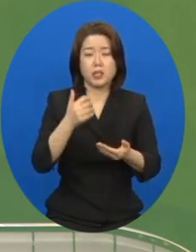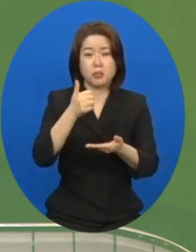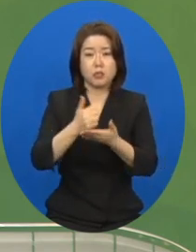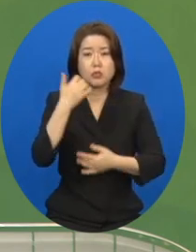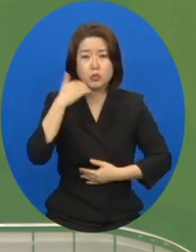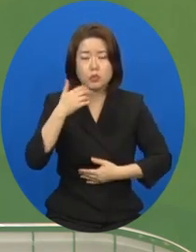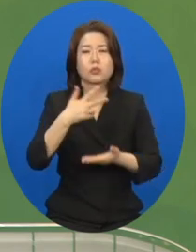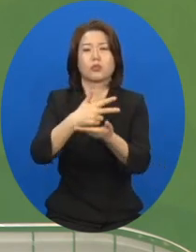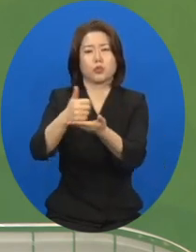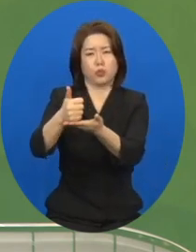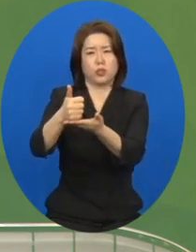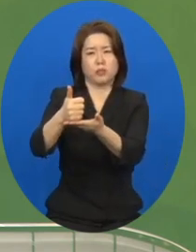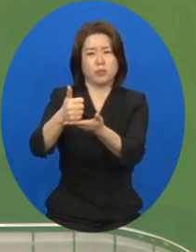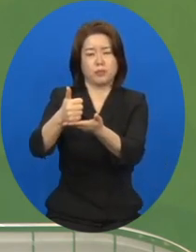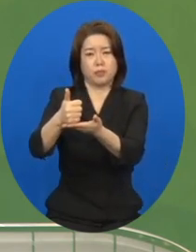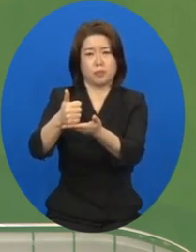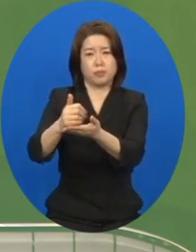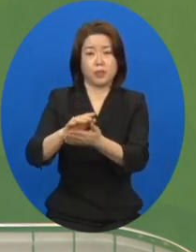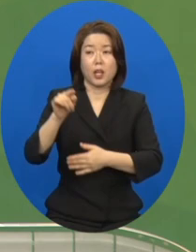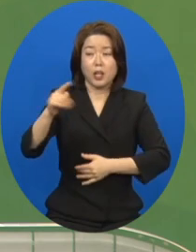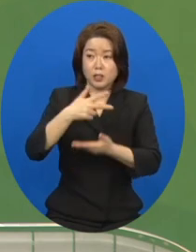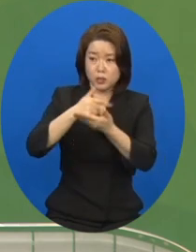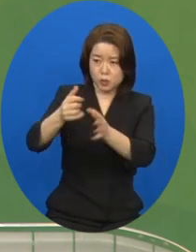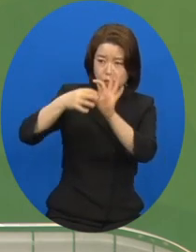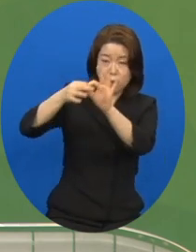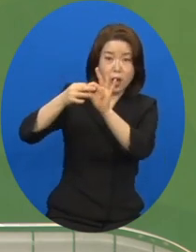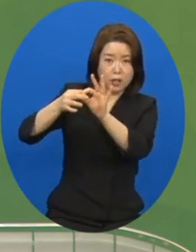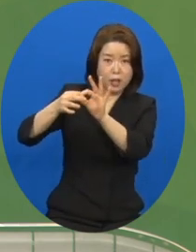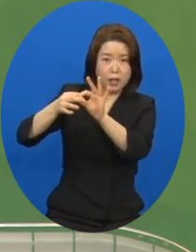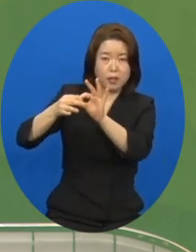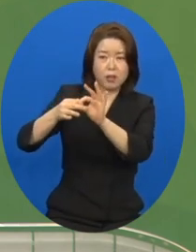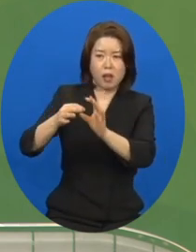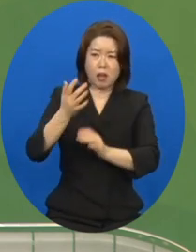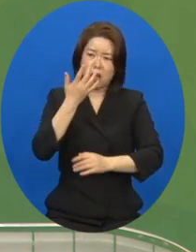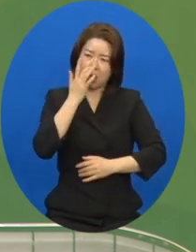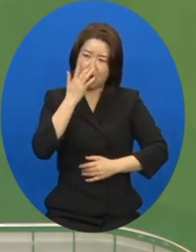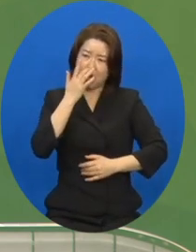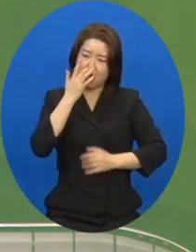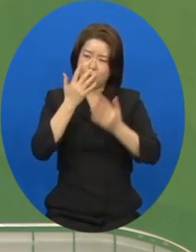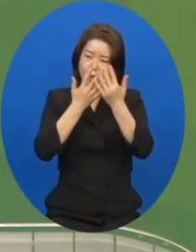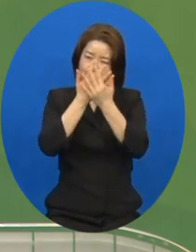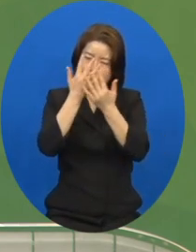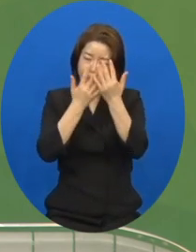분만이에요. 그런데 그 주님과의 관계가 애매하고 막연해요.